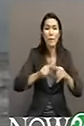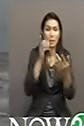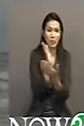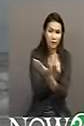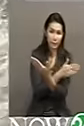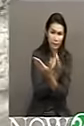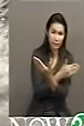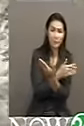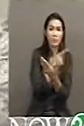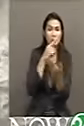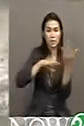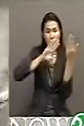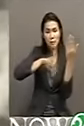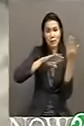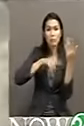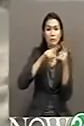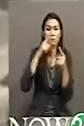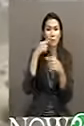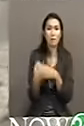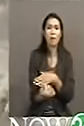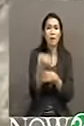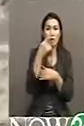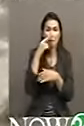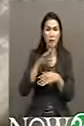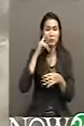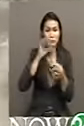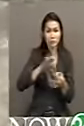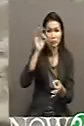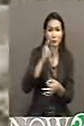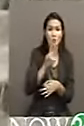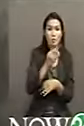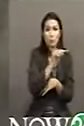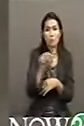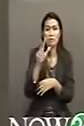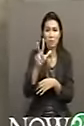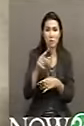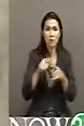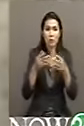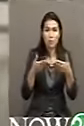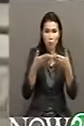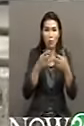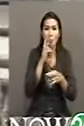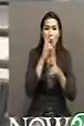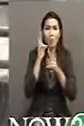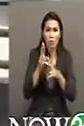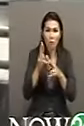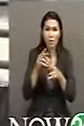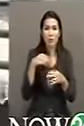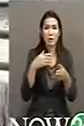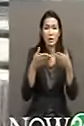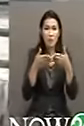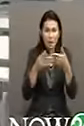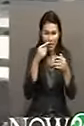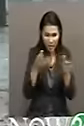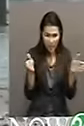งอ่าวไทยตอนบนมีกำลังแรงขึ้นสูง 2-3 เมตรนะครับชาวเรือควรเดินเรือด้วยความระมัดระวังเรือเล็กควรงดออกจ